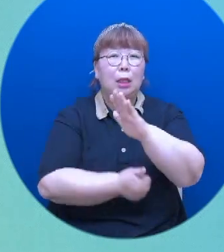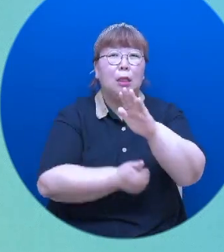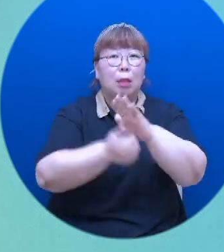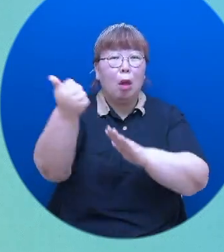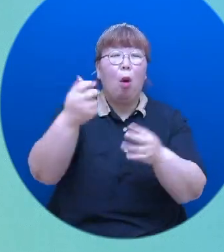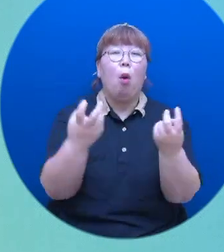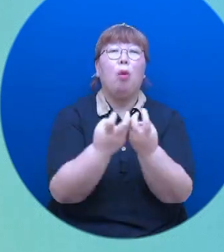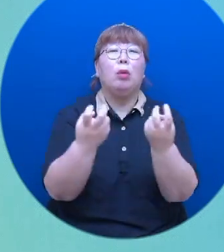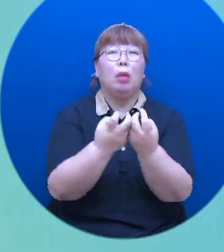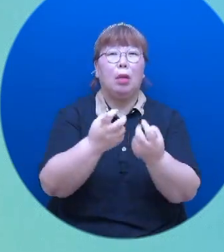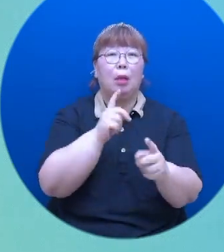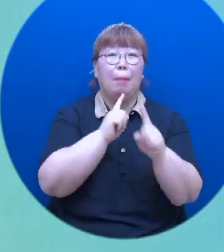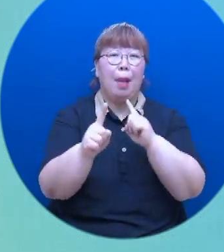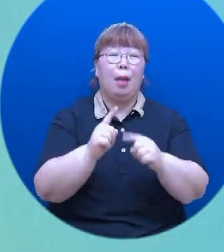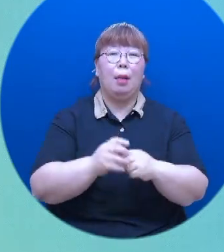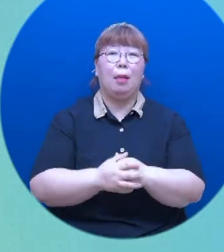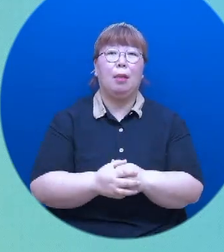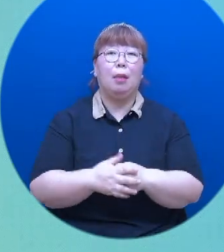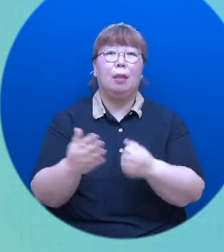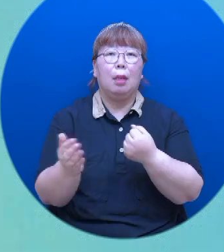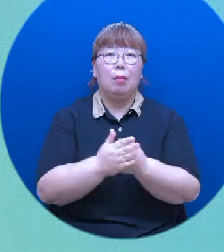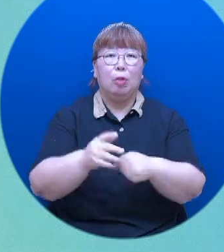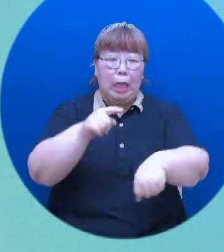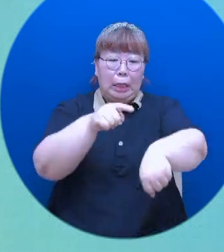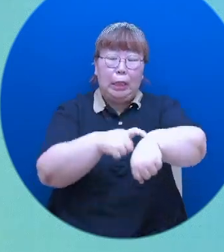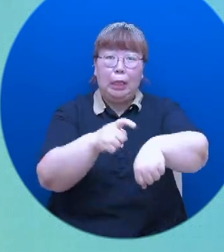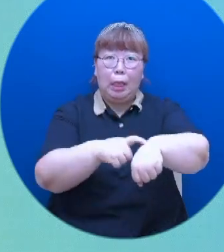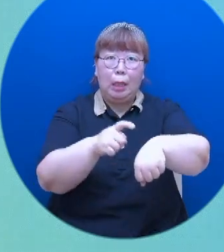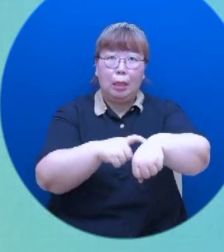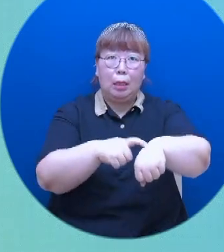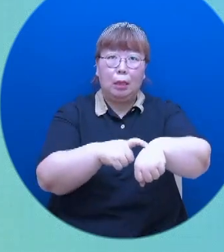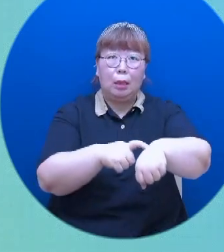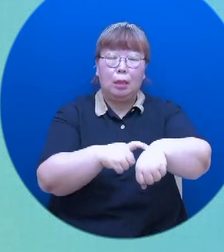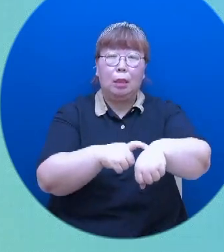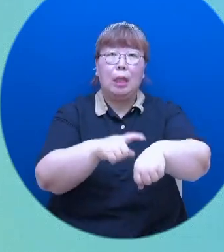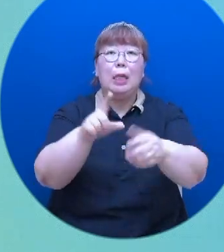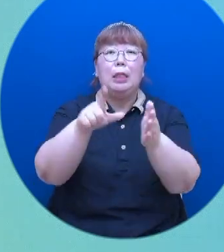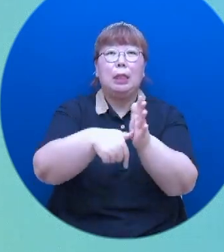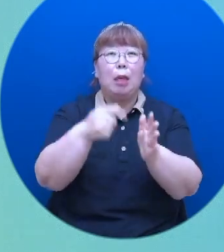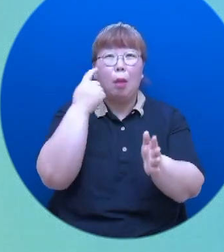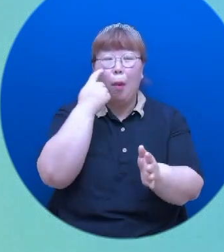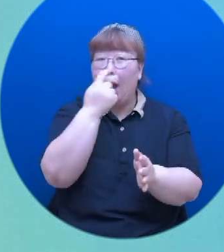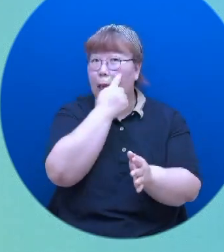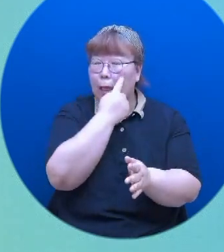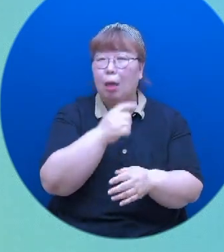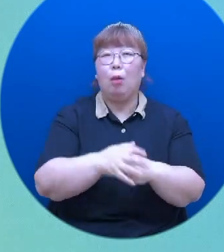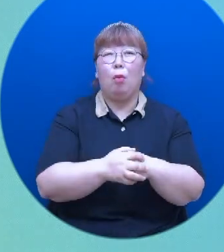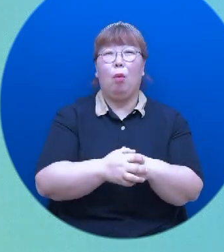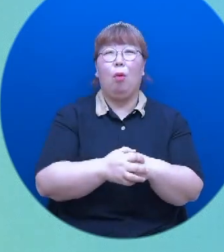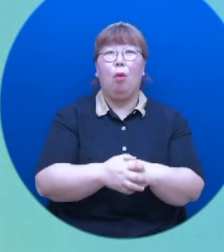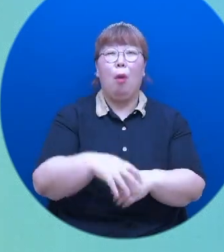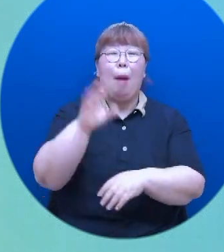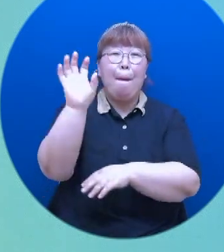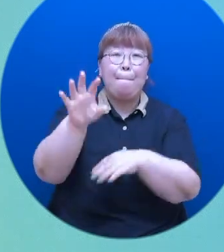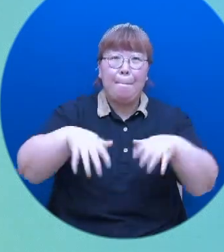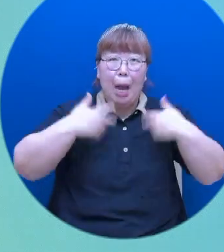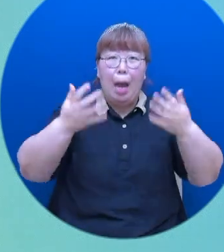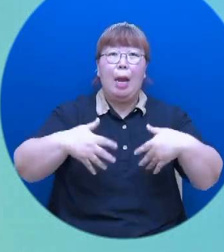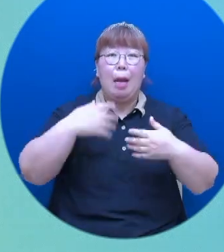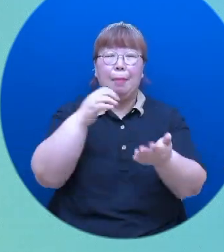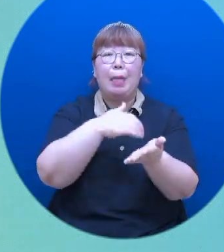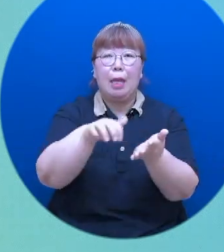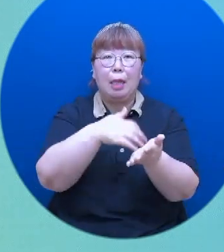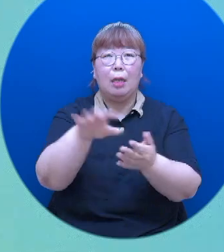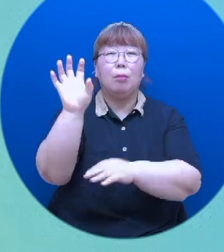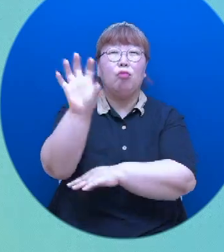있잖아요. 여러분, 시계는 시간을 보는 기계예요. 풍향기는 보이지 않는 바람을 보는